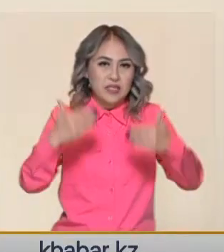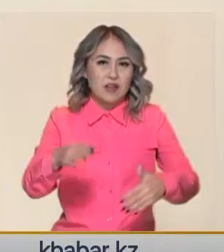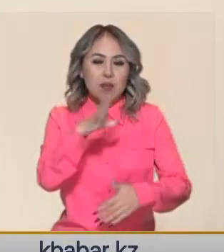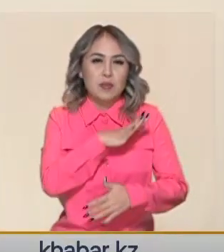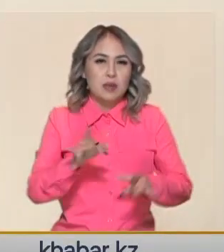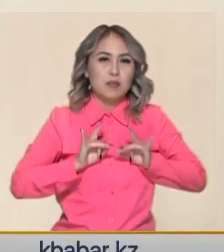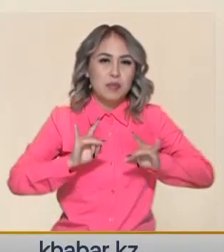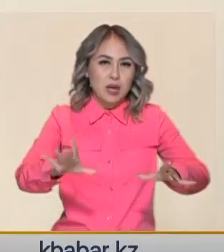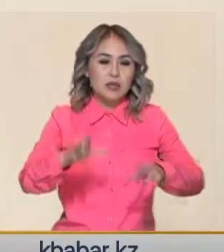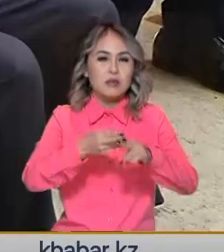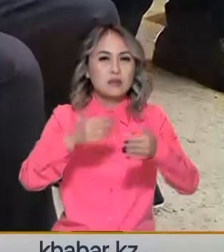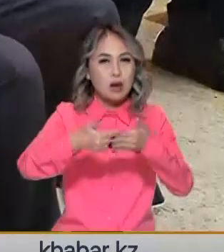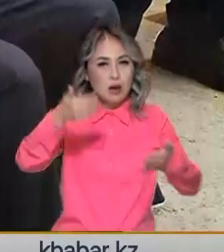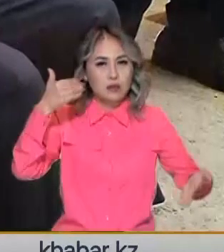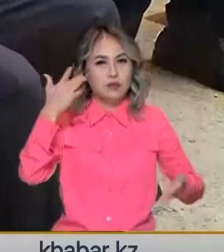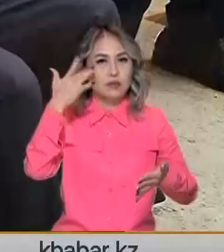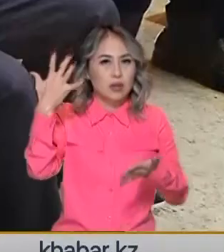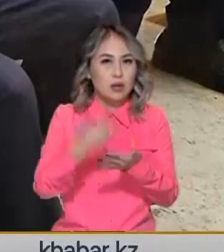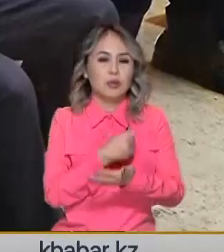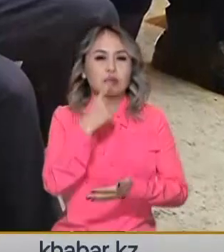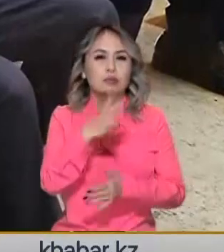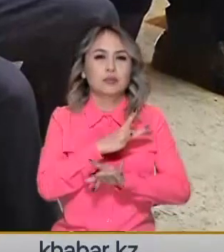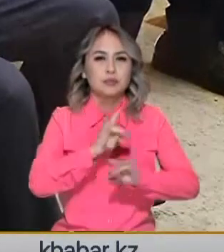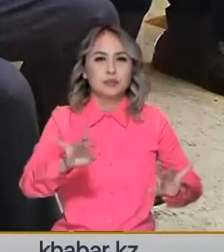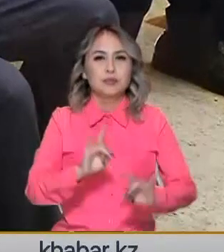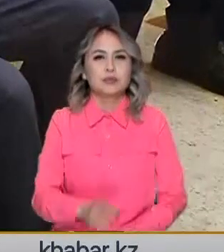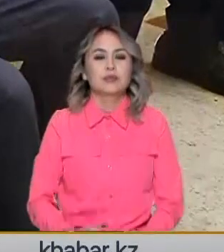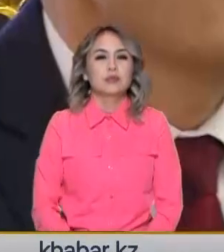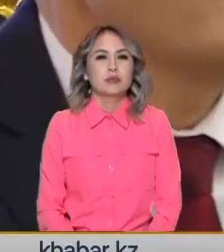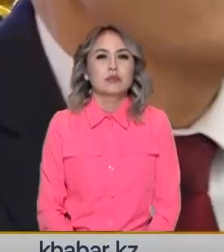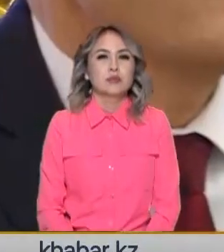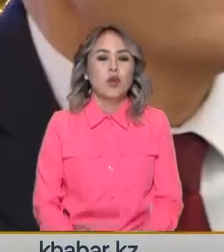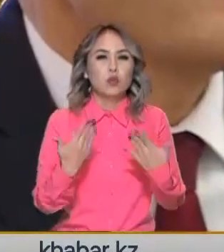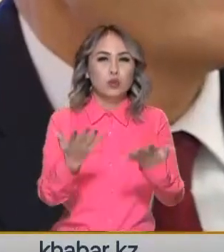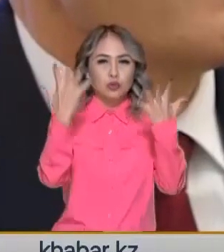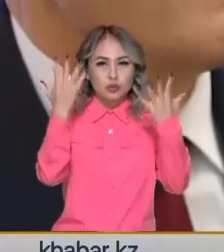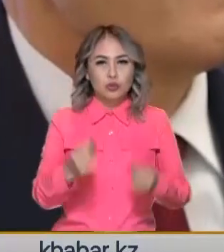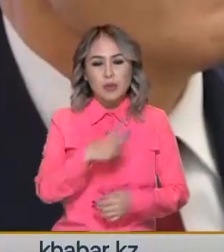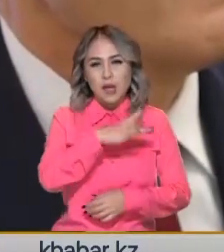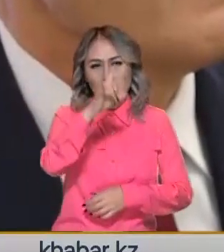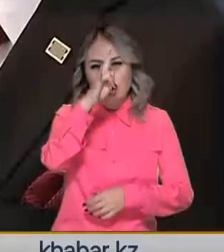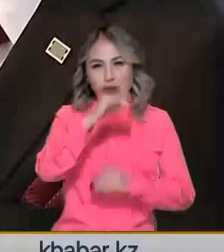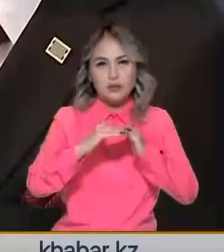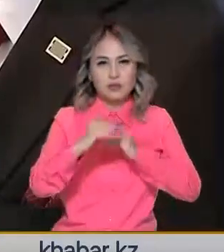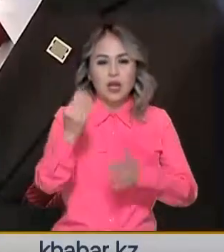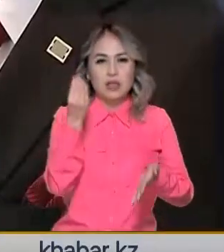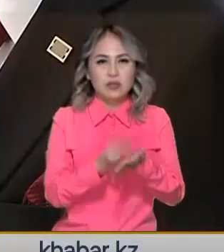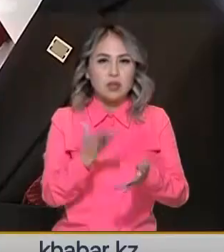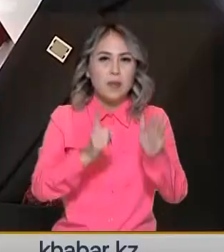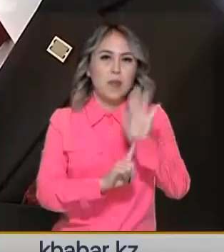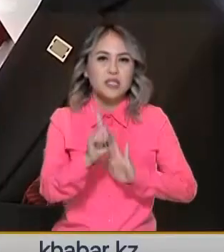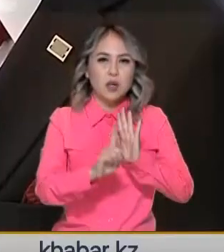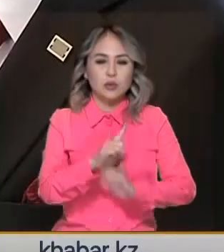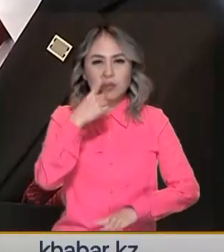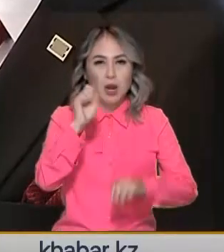мерекені азаттықтың алтын қазығы қағылған күн деп атап өтті. Бұл күнді қасиетті тәуелсіздігіміздің бастауы деуге